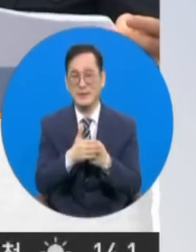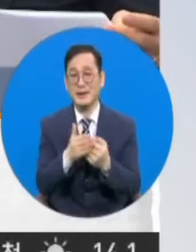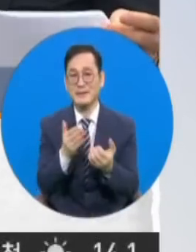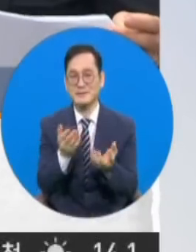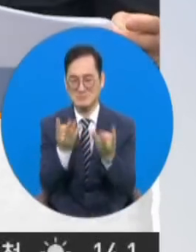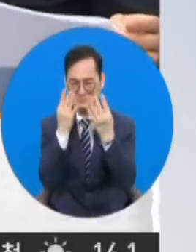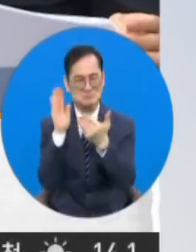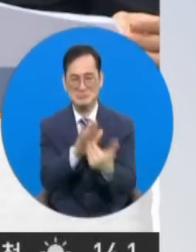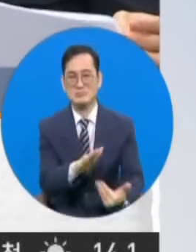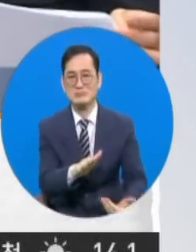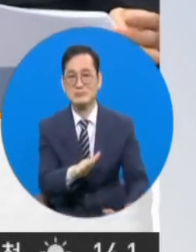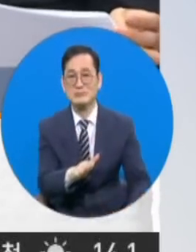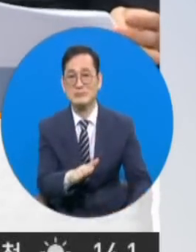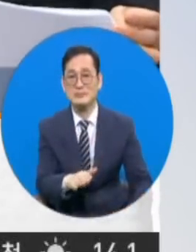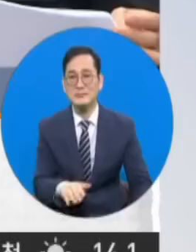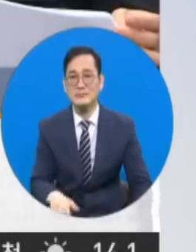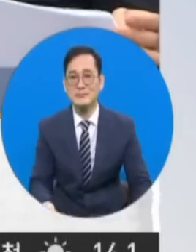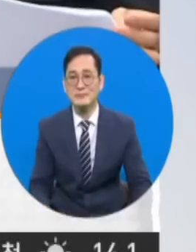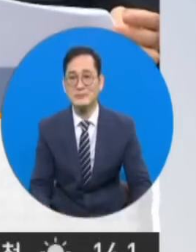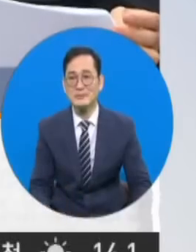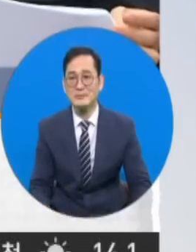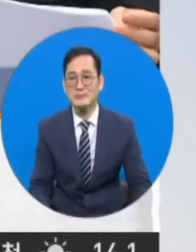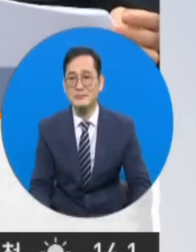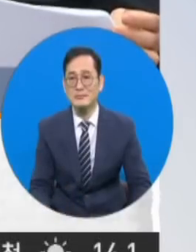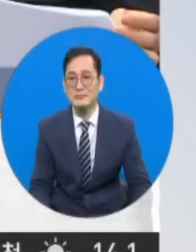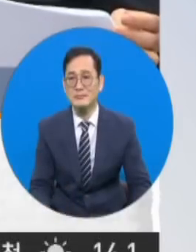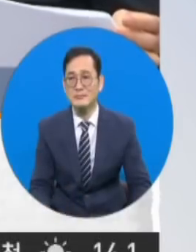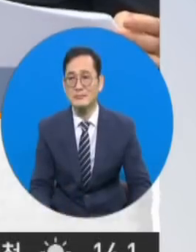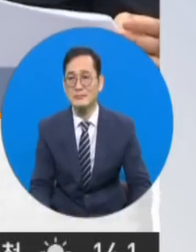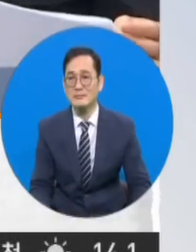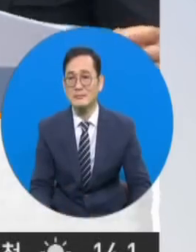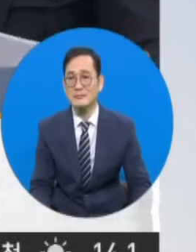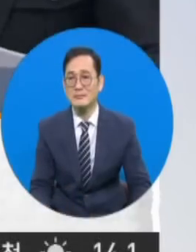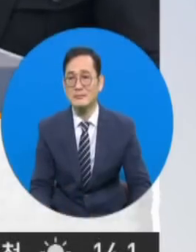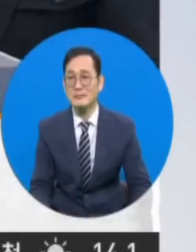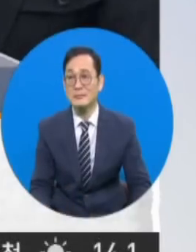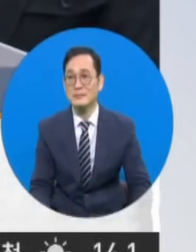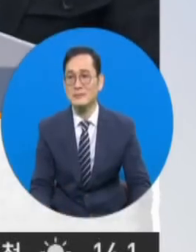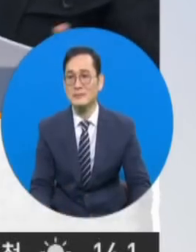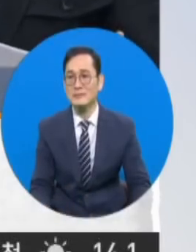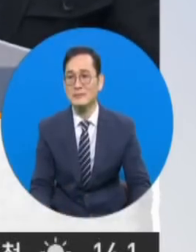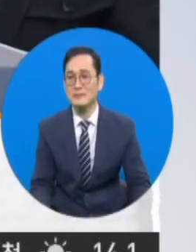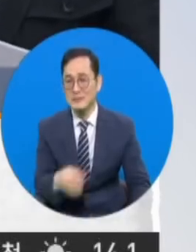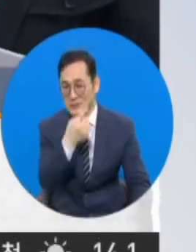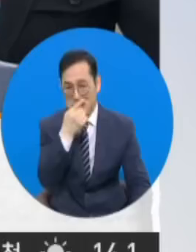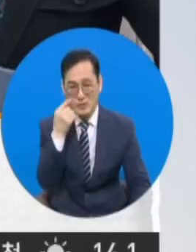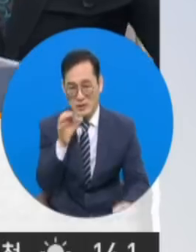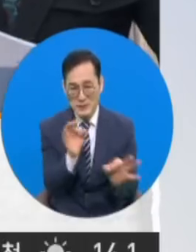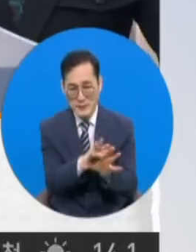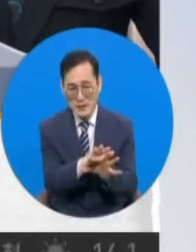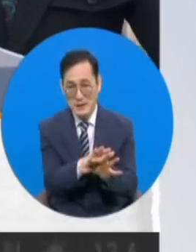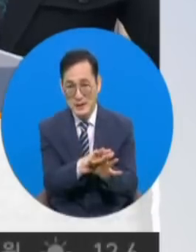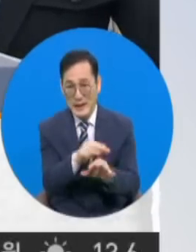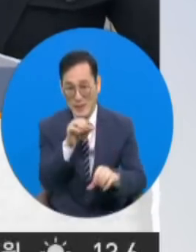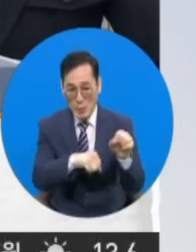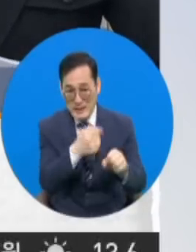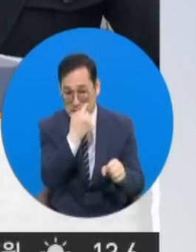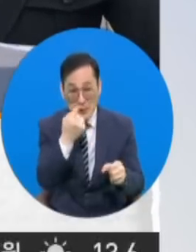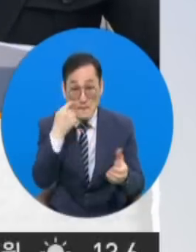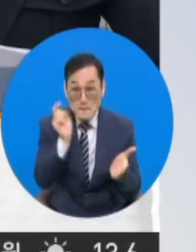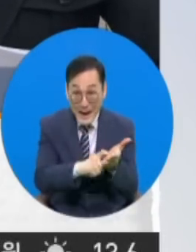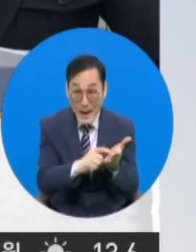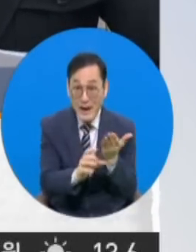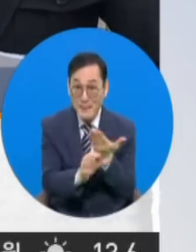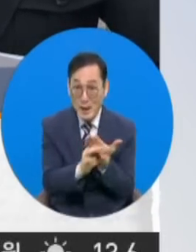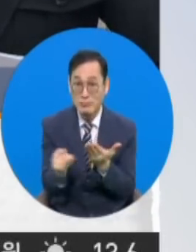하면서 영적인 기가 사유를 밝혔거든요 그러면 증거인멸 우려 가능성이 있다는 증거가 있으면 영장을 발부해야 하는 거 아니에요 그래서 이번에 이제 검찰이